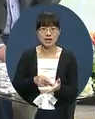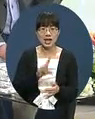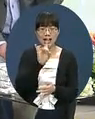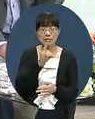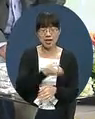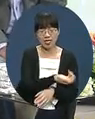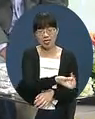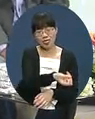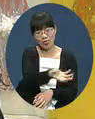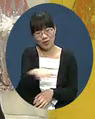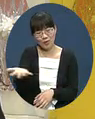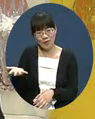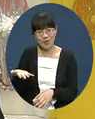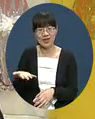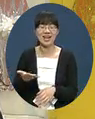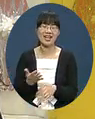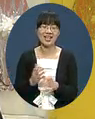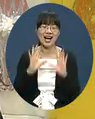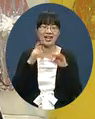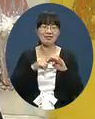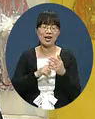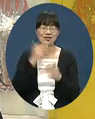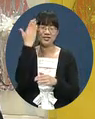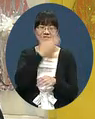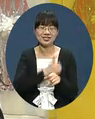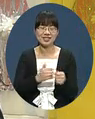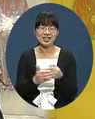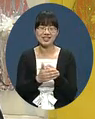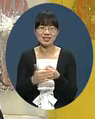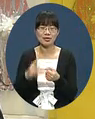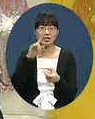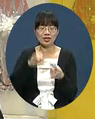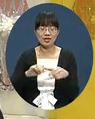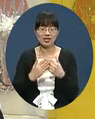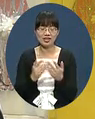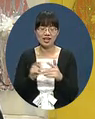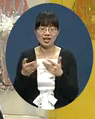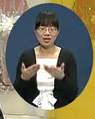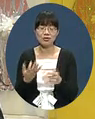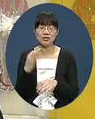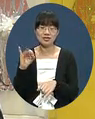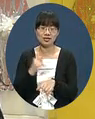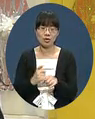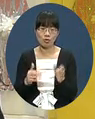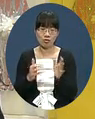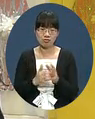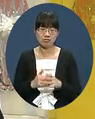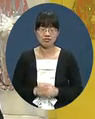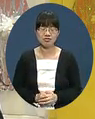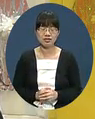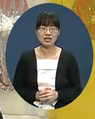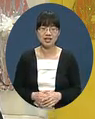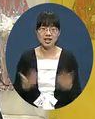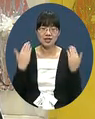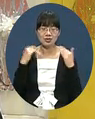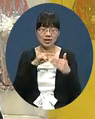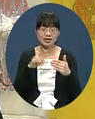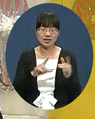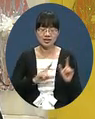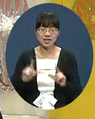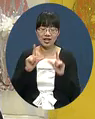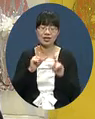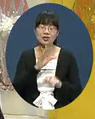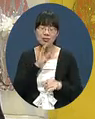돌리시면 애들은 굉장히 순수하거든요. 그렇기 때문에 그걸 다 이해하고 받아주고 그 애도 학교에서 생활하기가